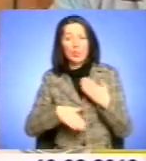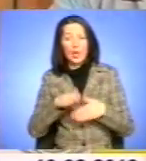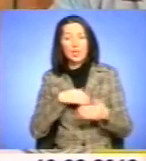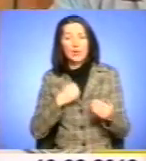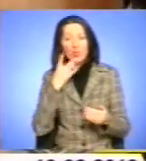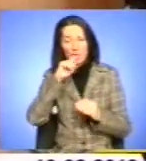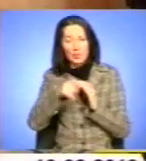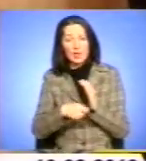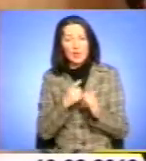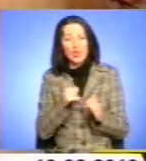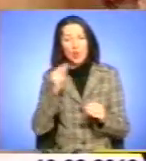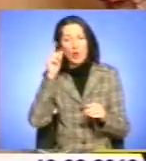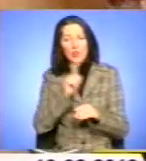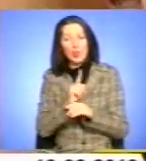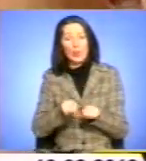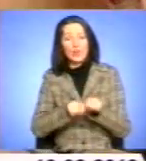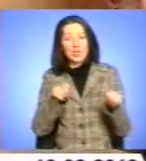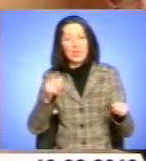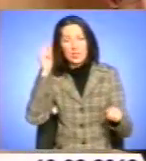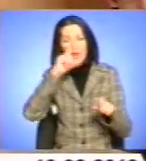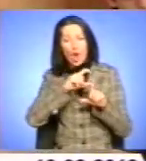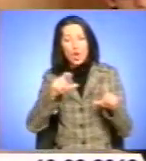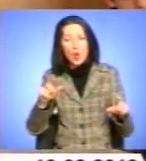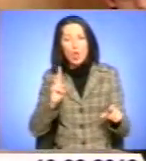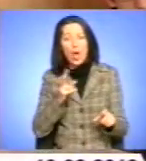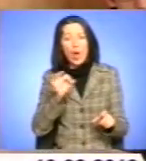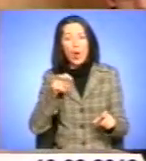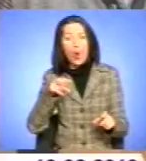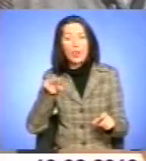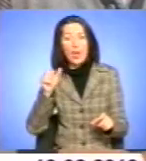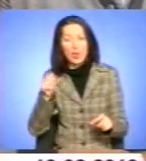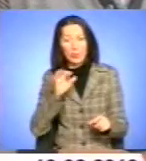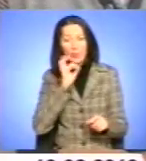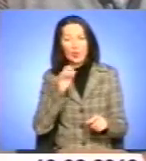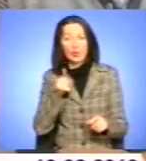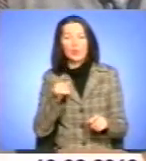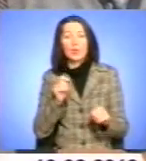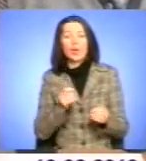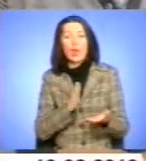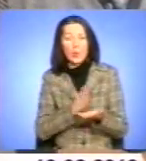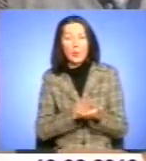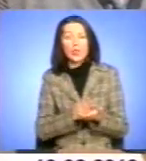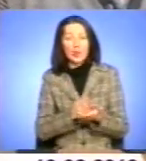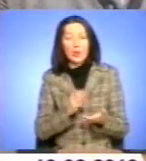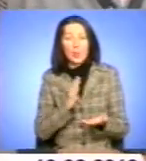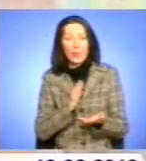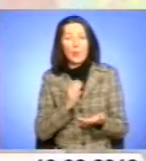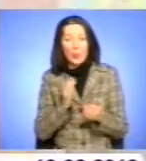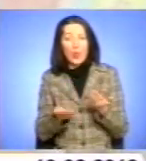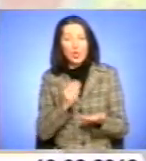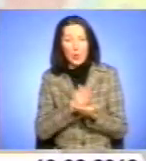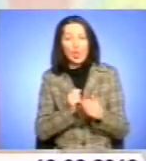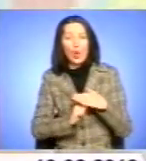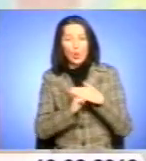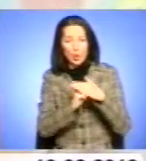відкрилася школа-колегіум. Каже, тут він зможе закласти добру основу для майбутнього навчання у семінарії. Тут так не